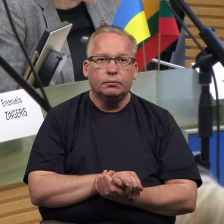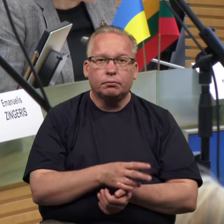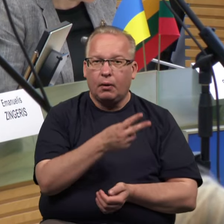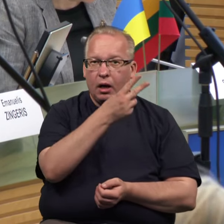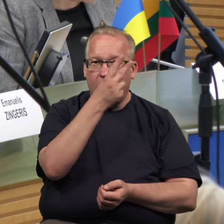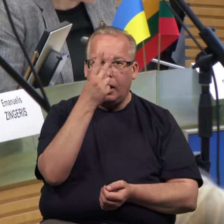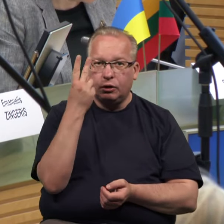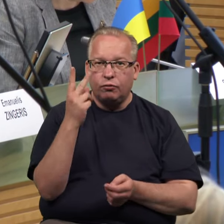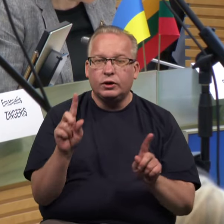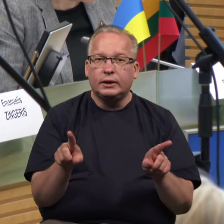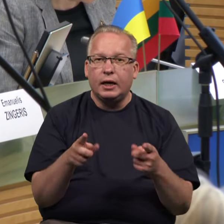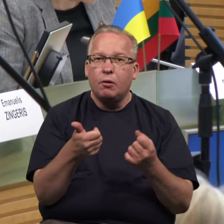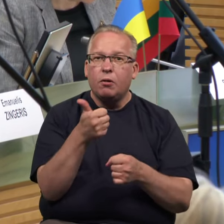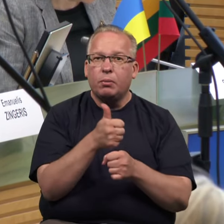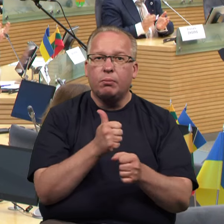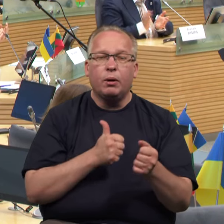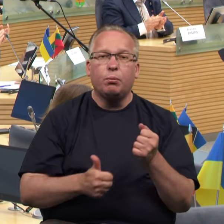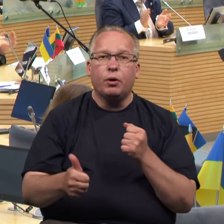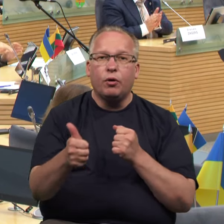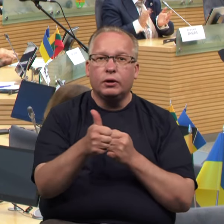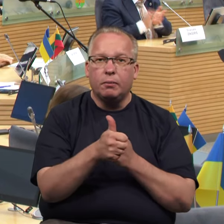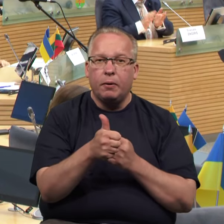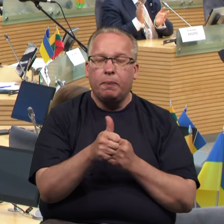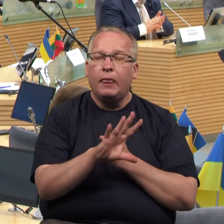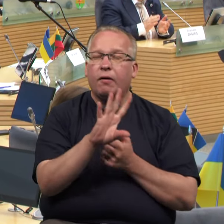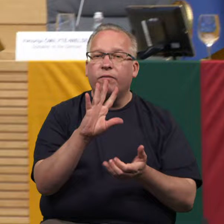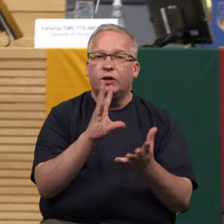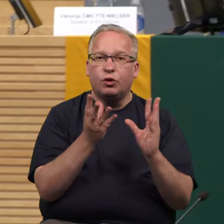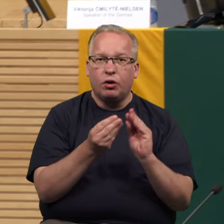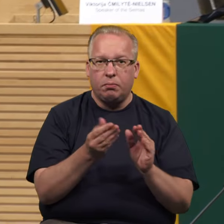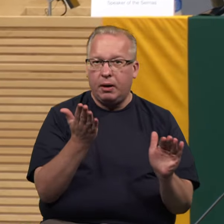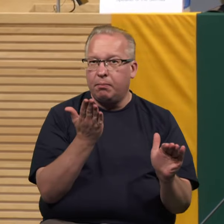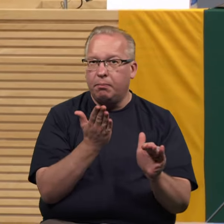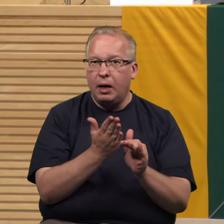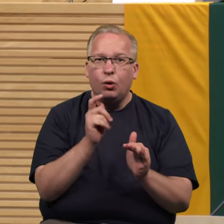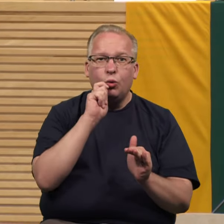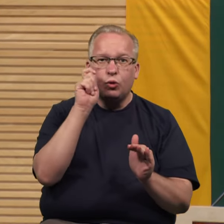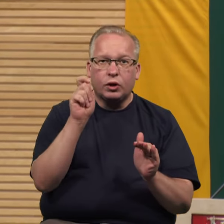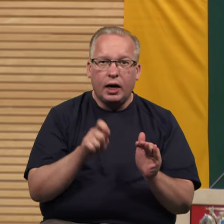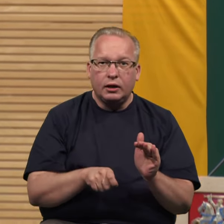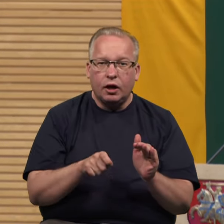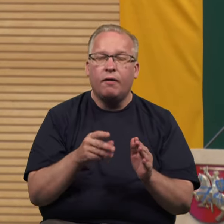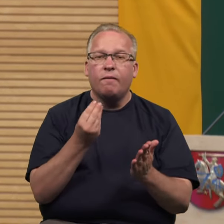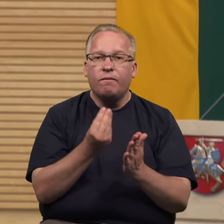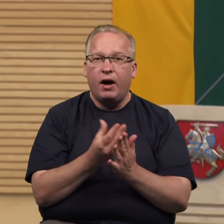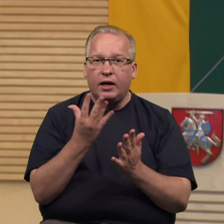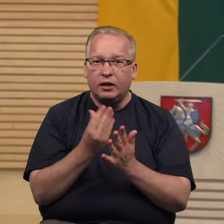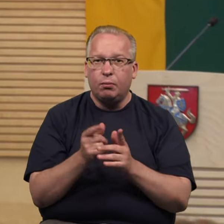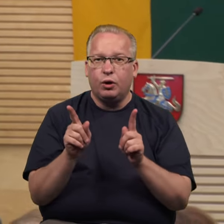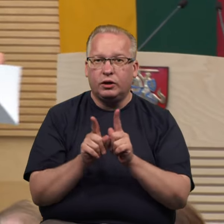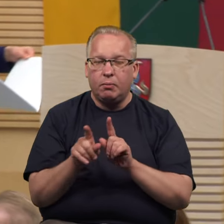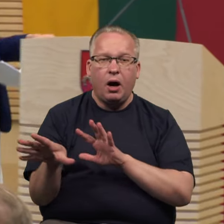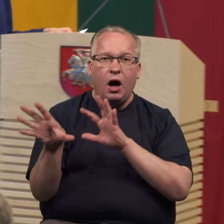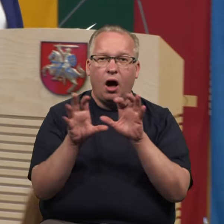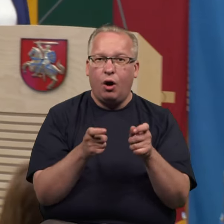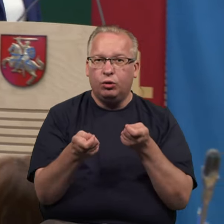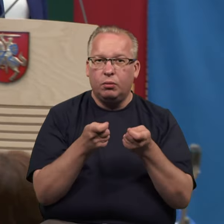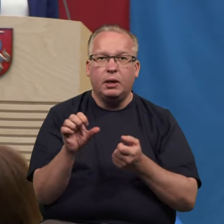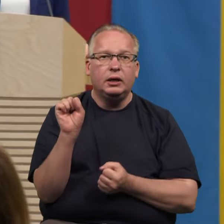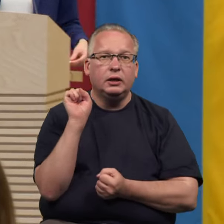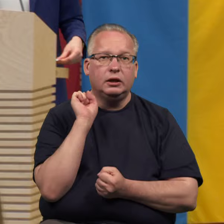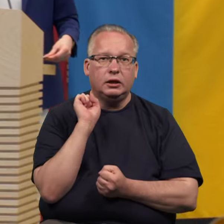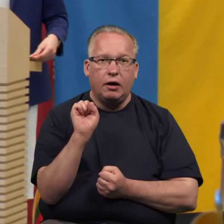Lietuvos keliami pirmininkavimo prioritetai – visokeriopa parama Ukrainai, vertybių apsauga nuo agresijos ir autoritarizmo,